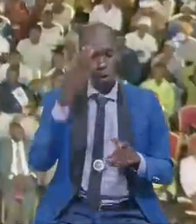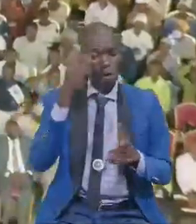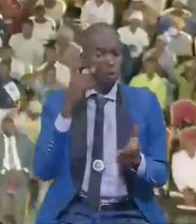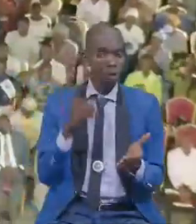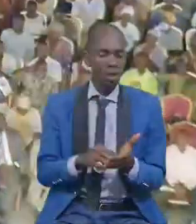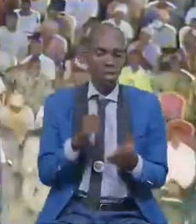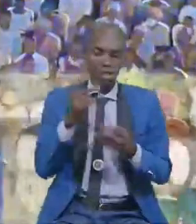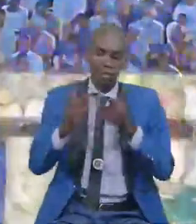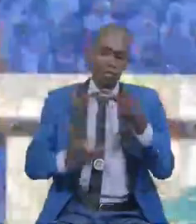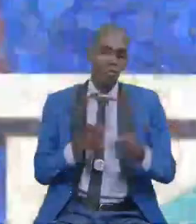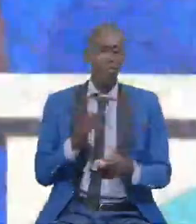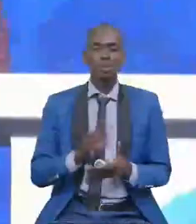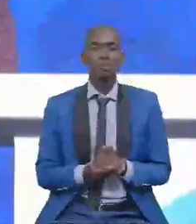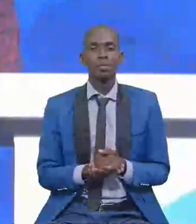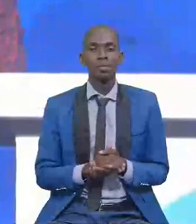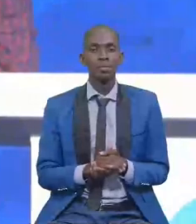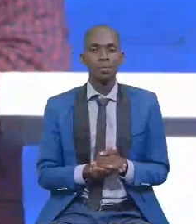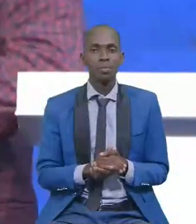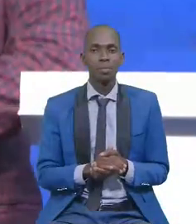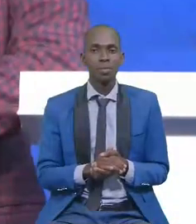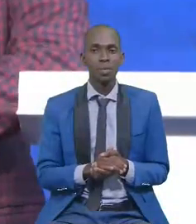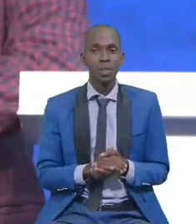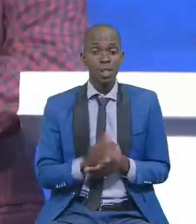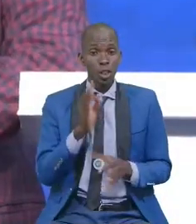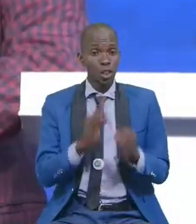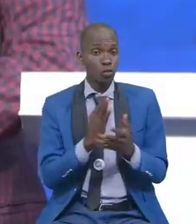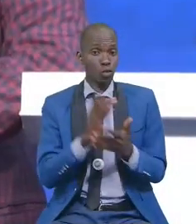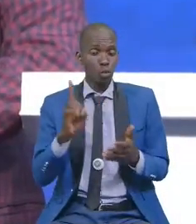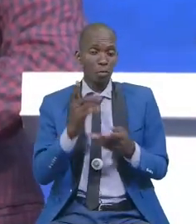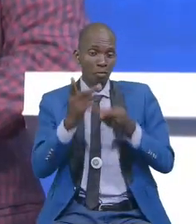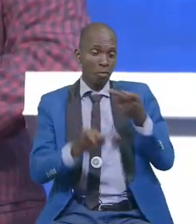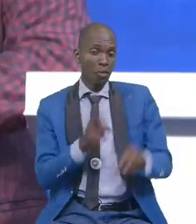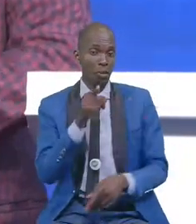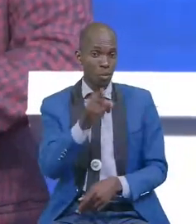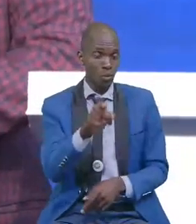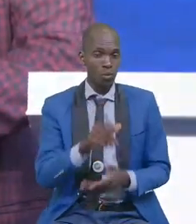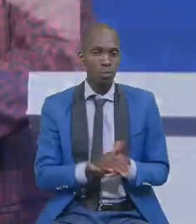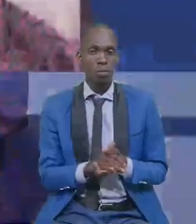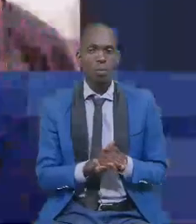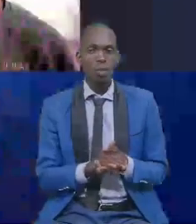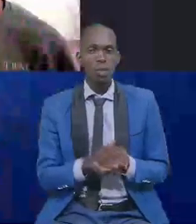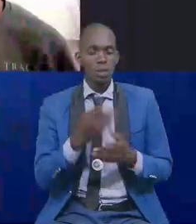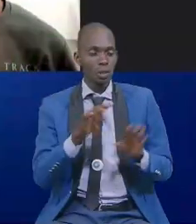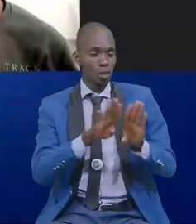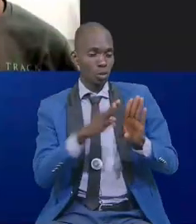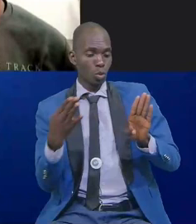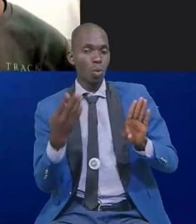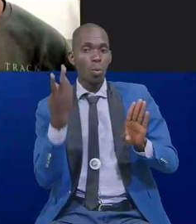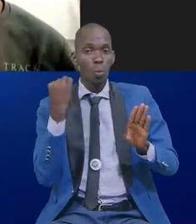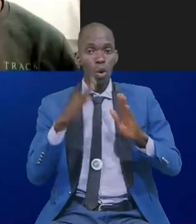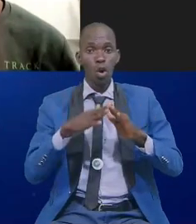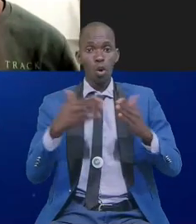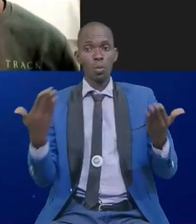Mais tu dois reconnaître la visitation. Si quelqu'un t'a visité, la porte a été